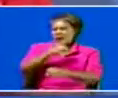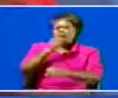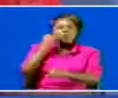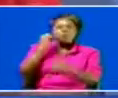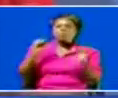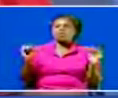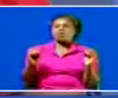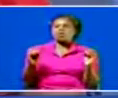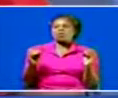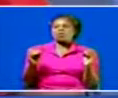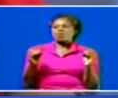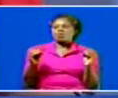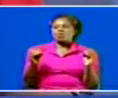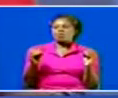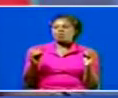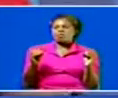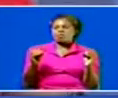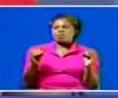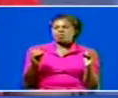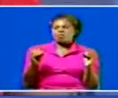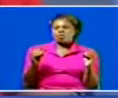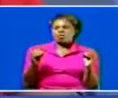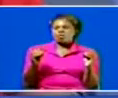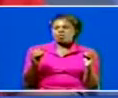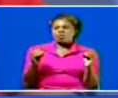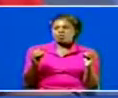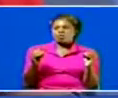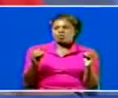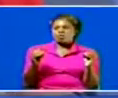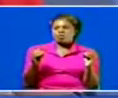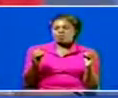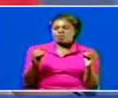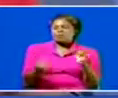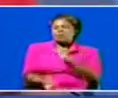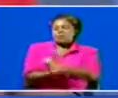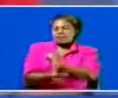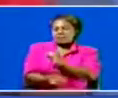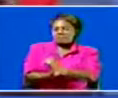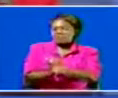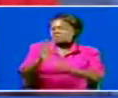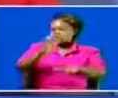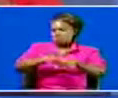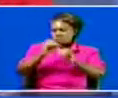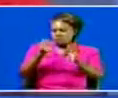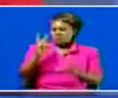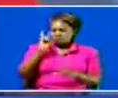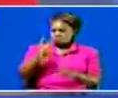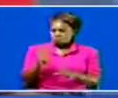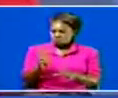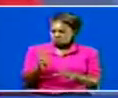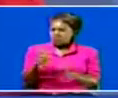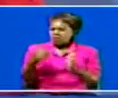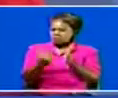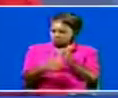stressi, wewe pagabia zako sito, ukifika ukaingia ulale. Yale si mashauri mazuri. Ukiona mwanzio yuateleza mshike